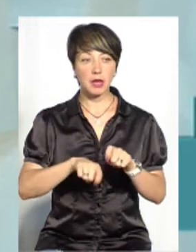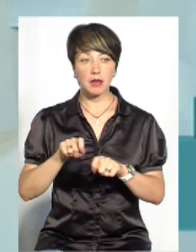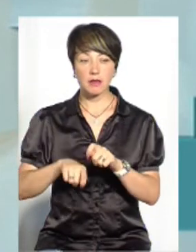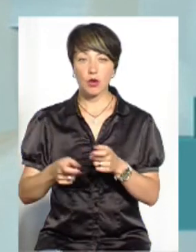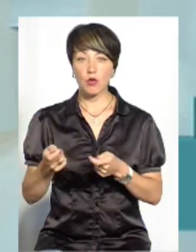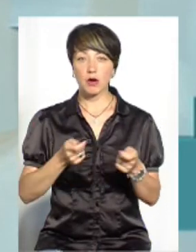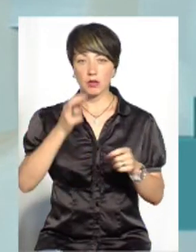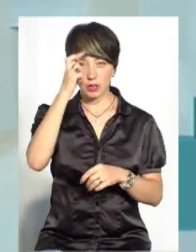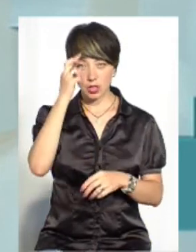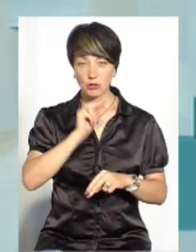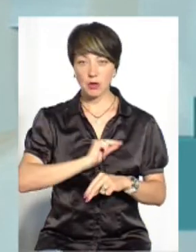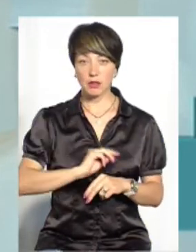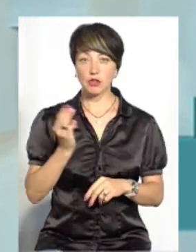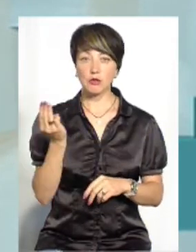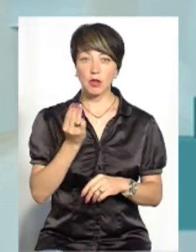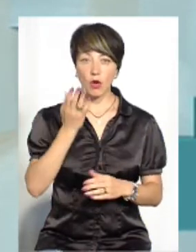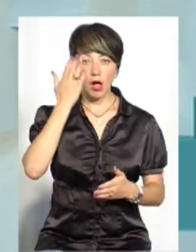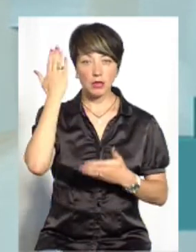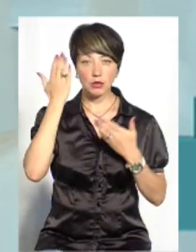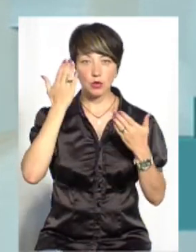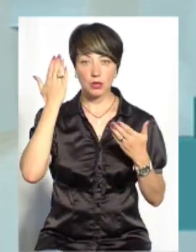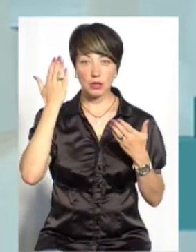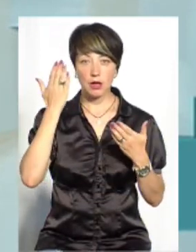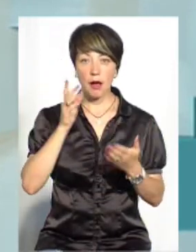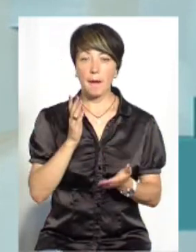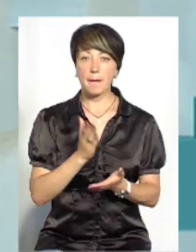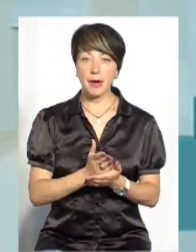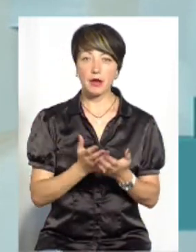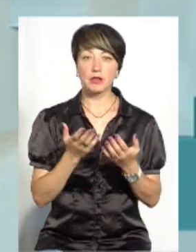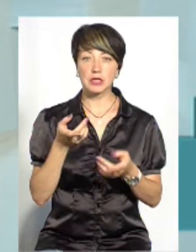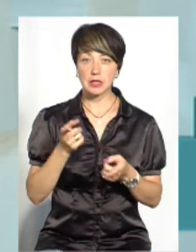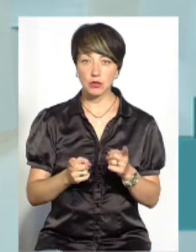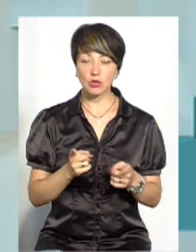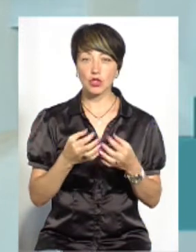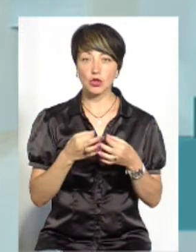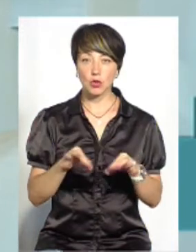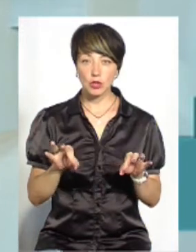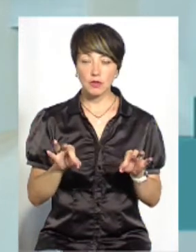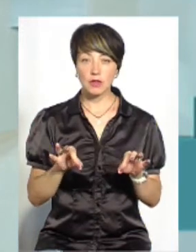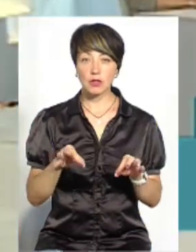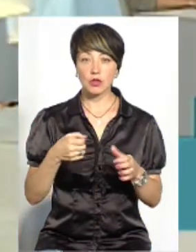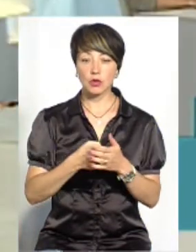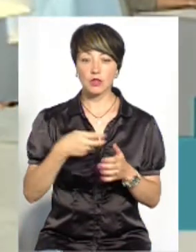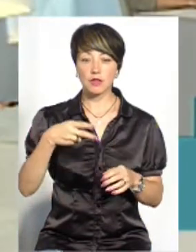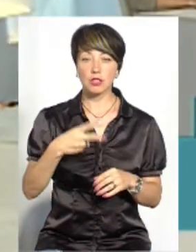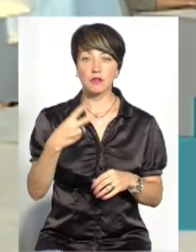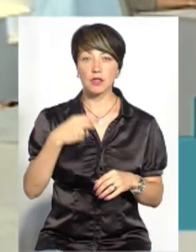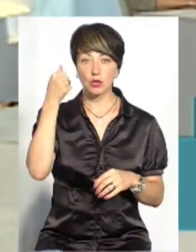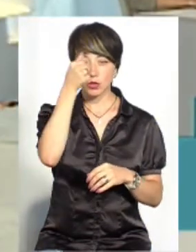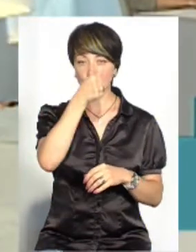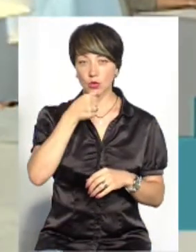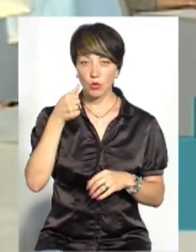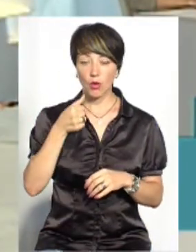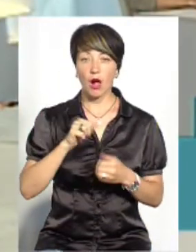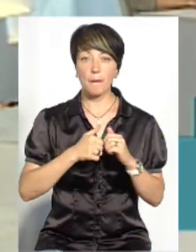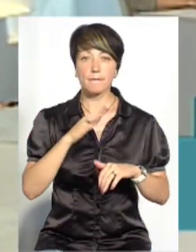управлінням Держпраці, в Шепітовці атракціони мають діючий дозвіл до 2022 року, і